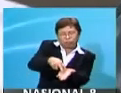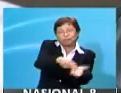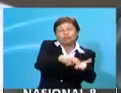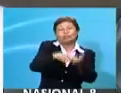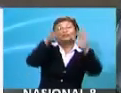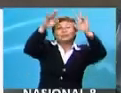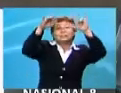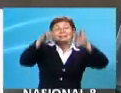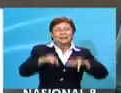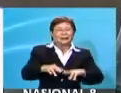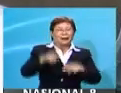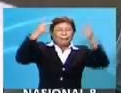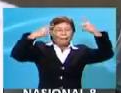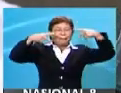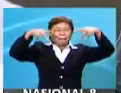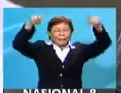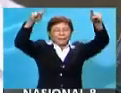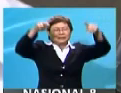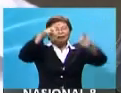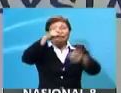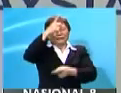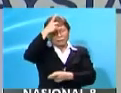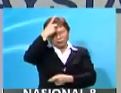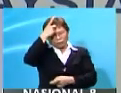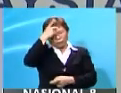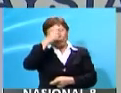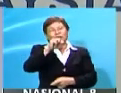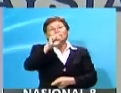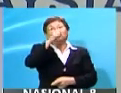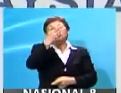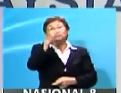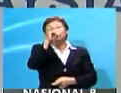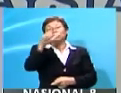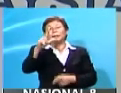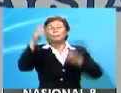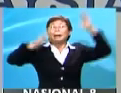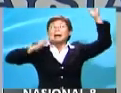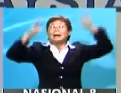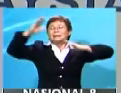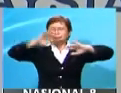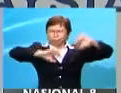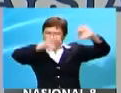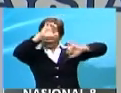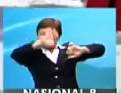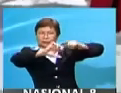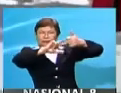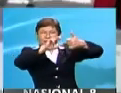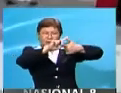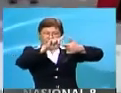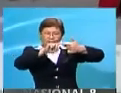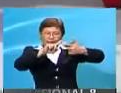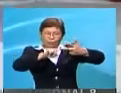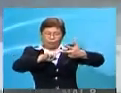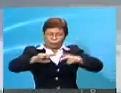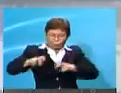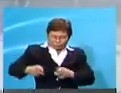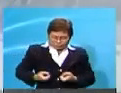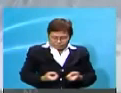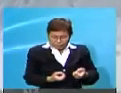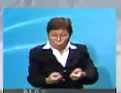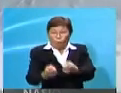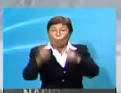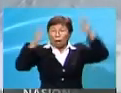Ski dan papan luncur Salji mal Tan Sri dat seri shahrilamsudin menjelaskan Malaysia akan menilai tiga peluncur-peluncur negara yang dilihat